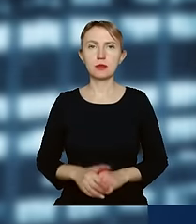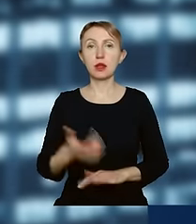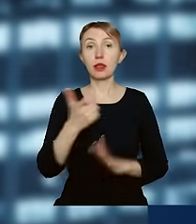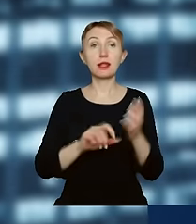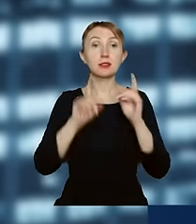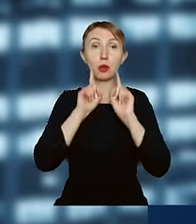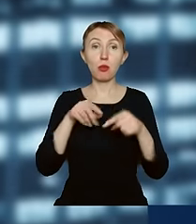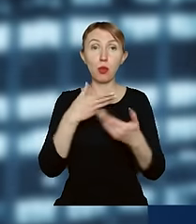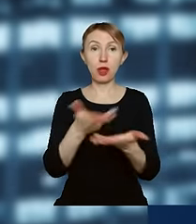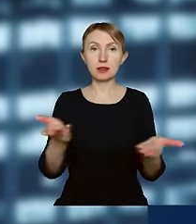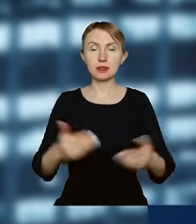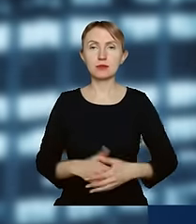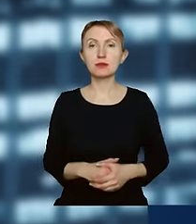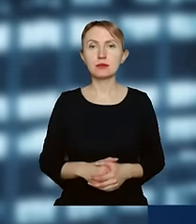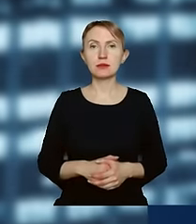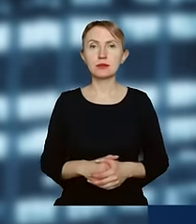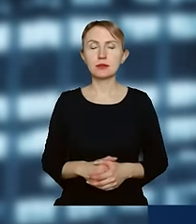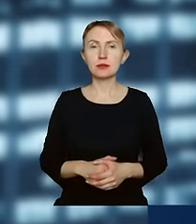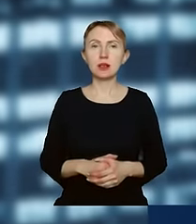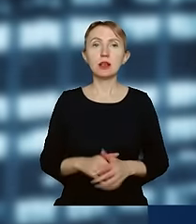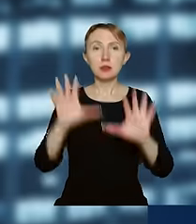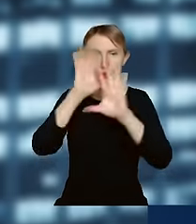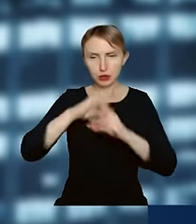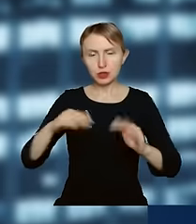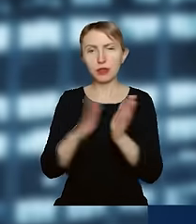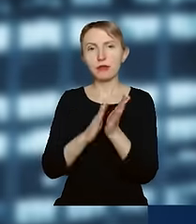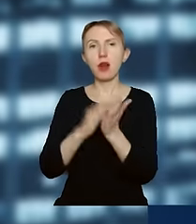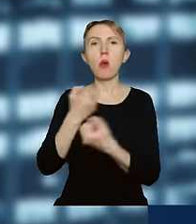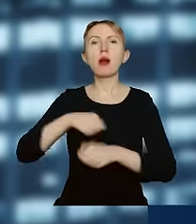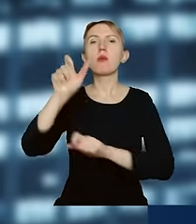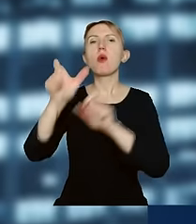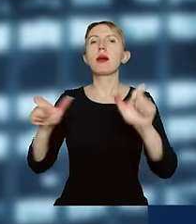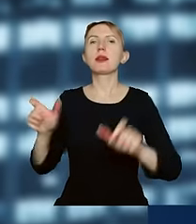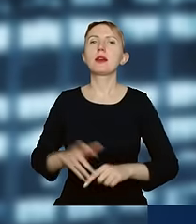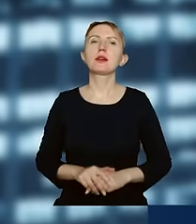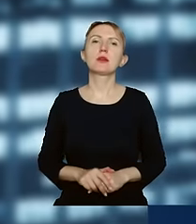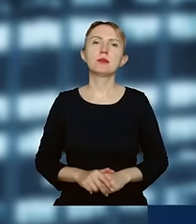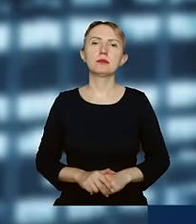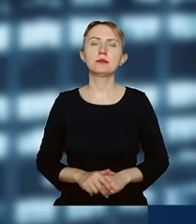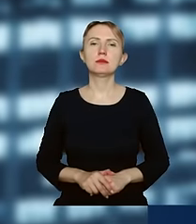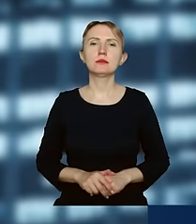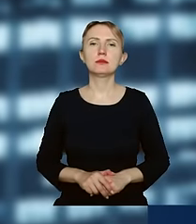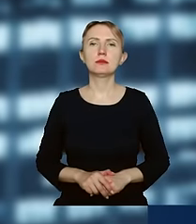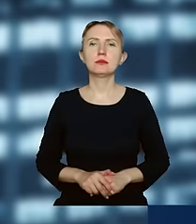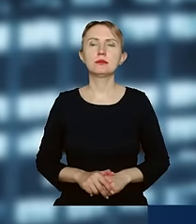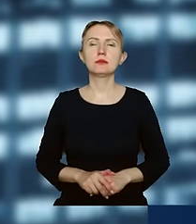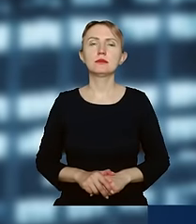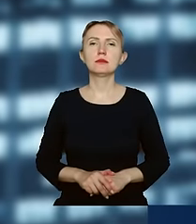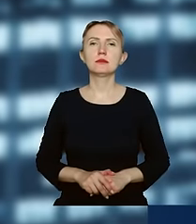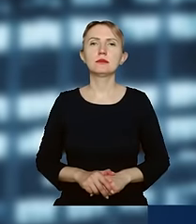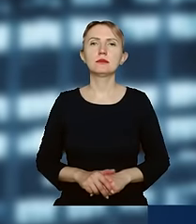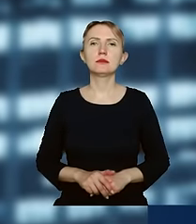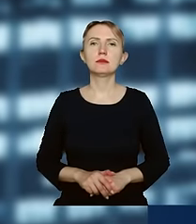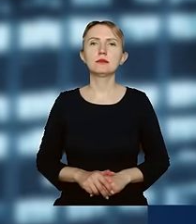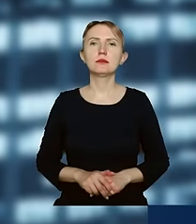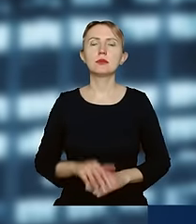polecam. Cześć i chwała bohaterom i tyle. Nie dajmy im się już. No to